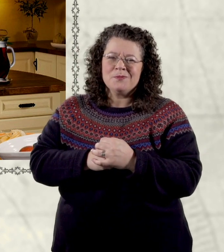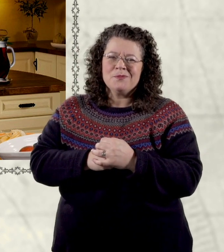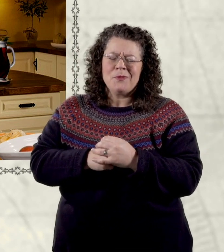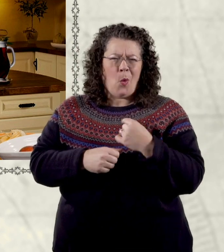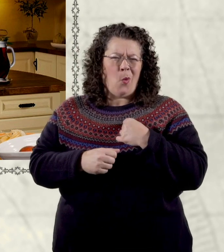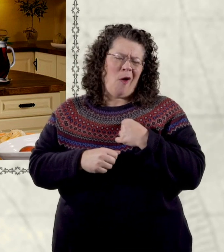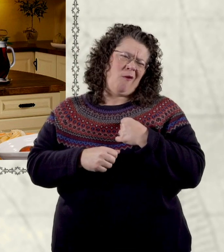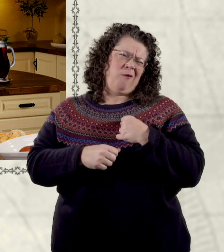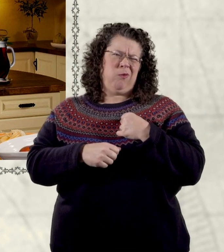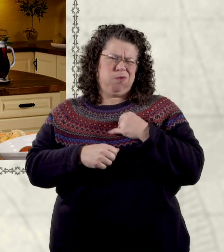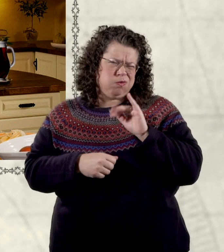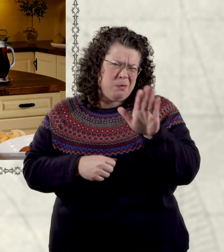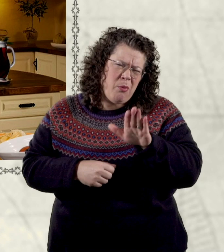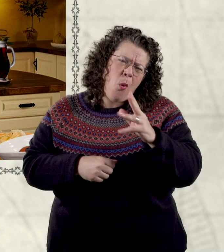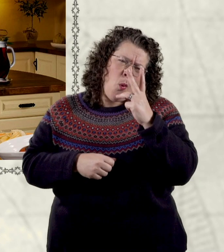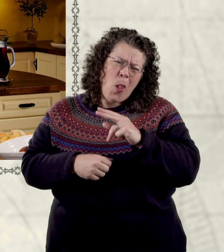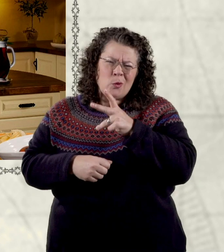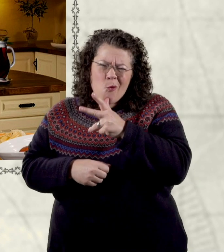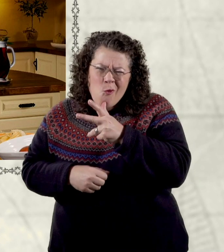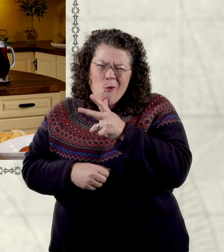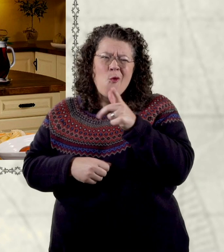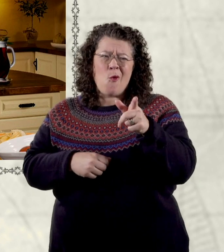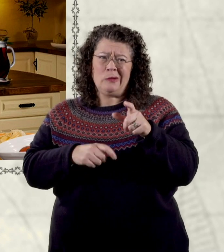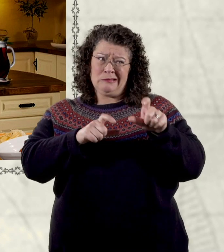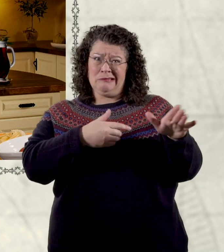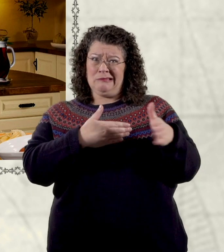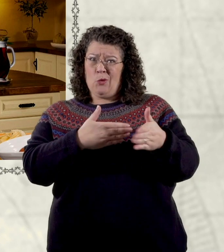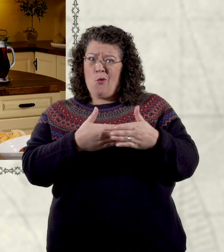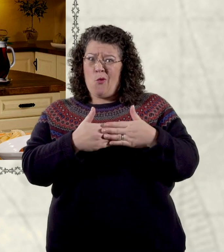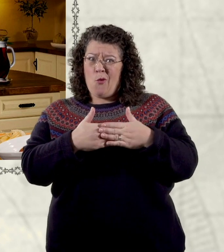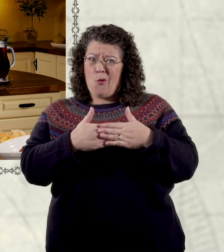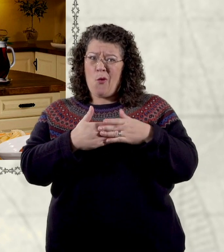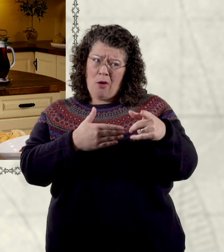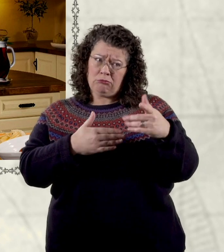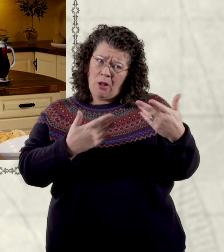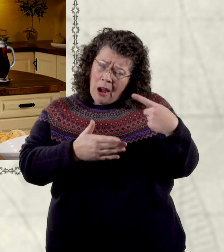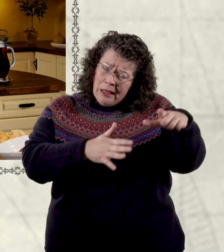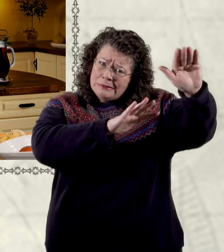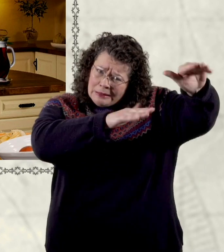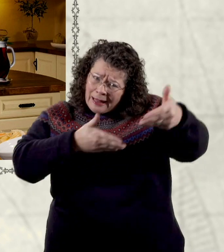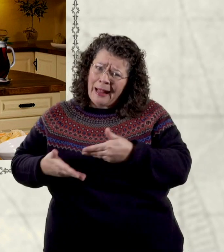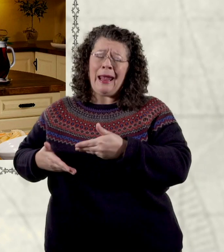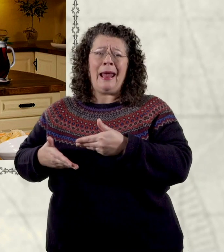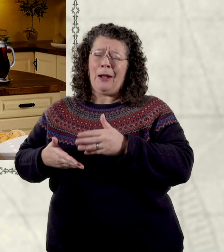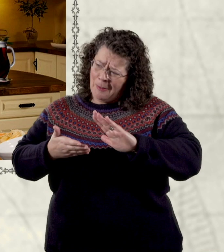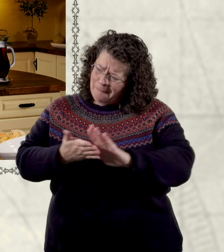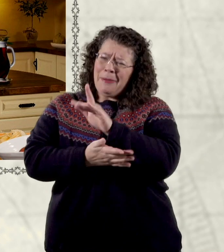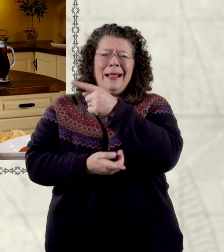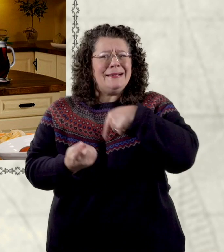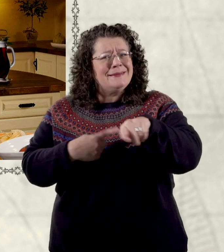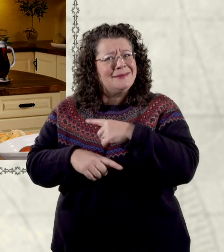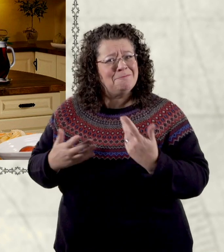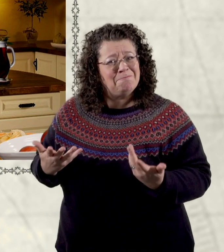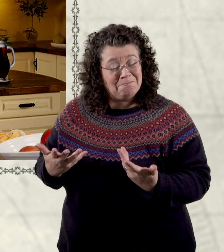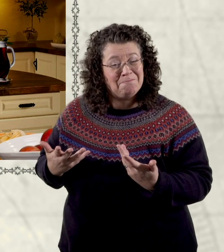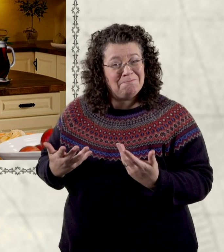Mae gennym hen geffyl pren ac mae'n sefyll wrth eich drws. Ac ond i chi ei adael fewn, dwi'n siŵr